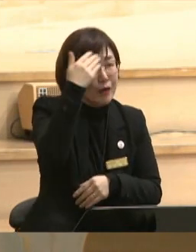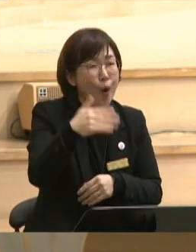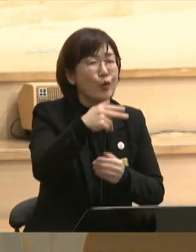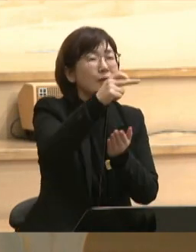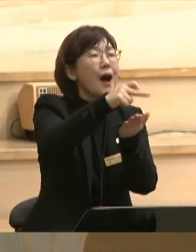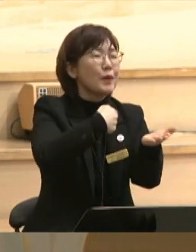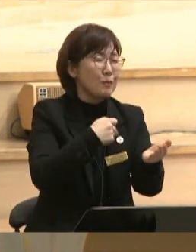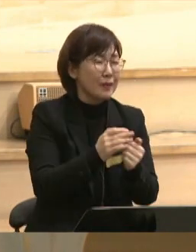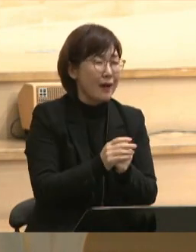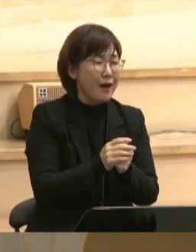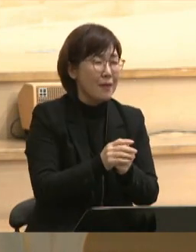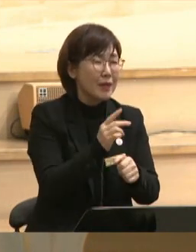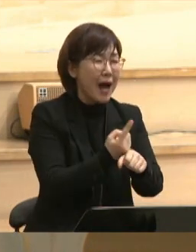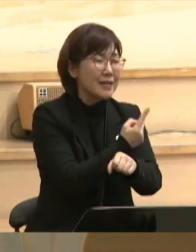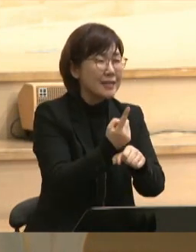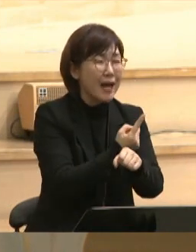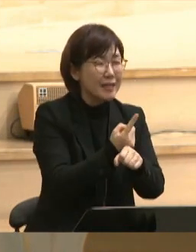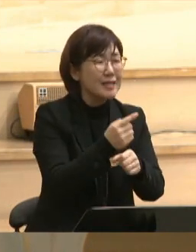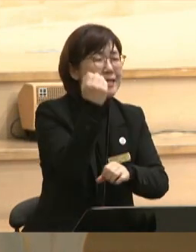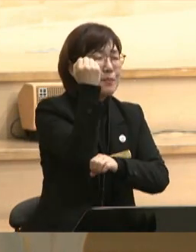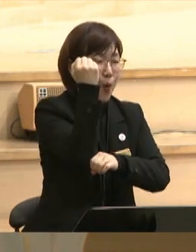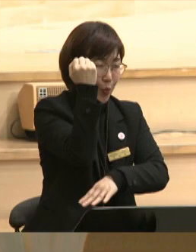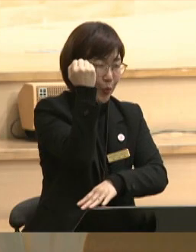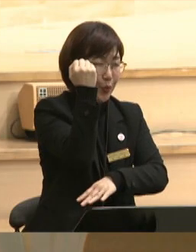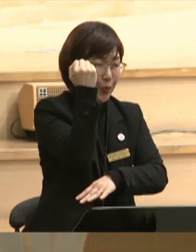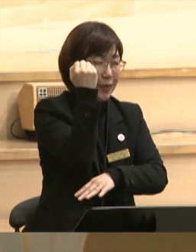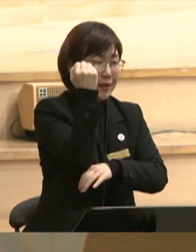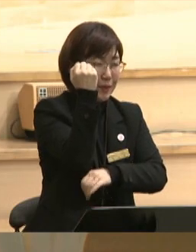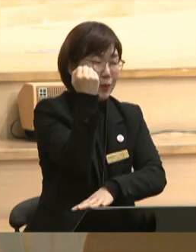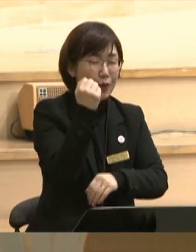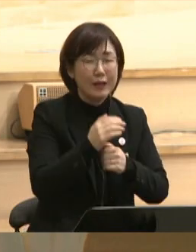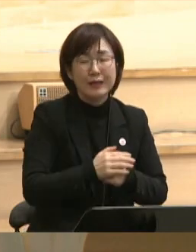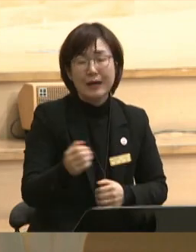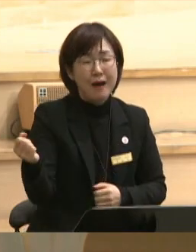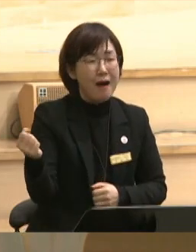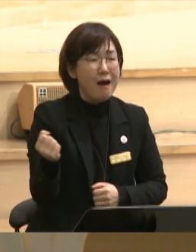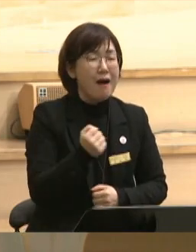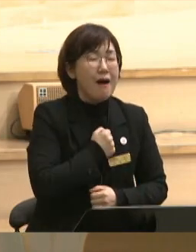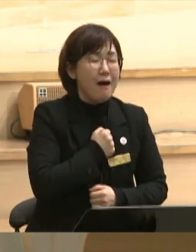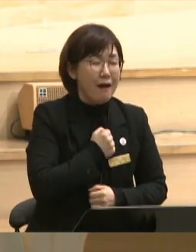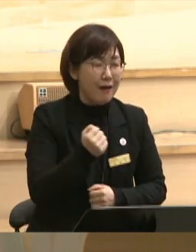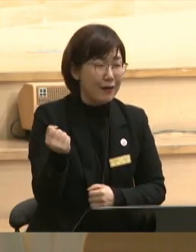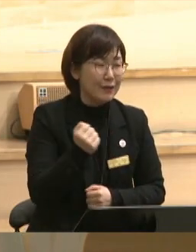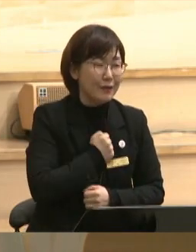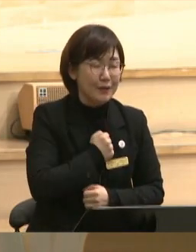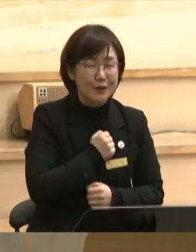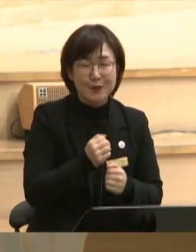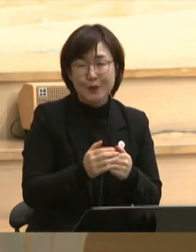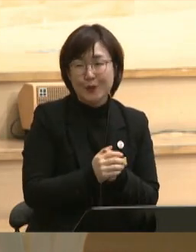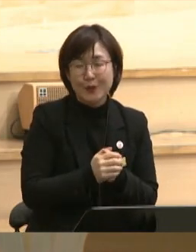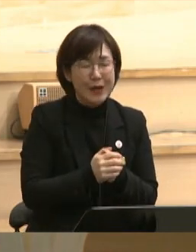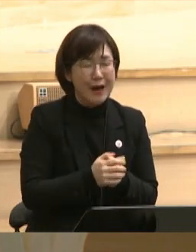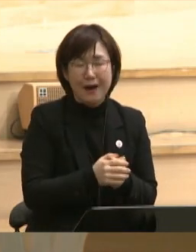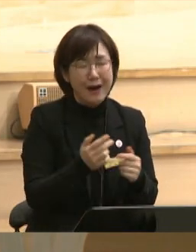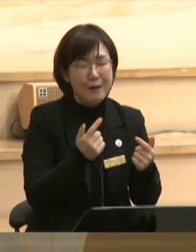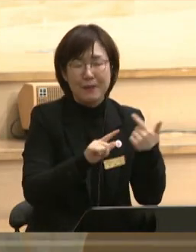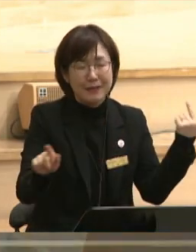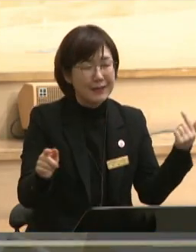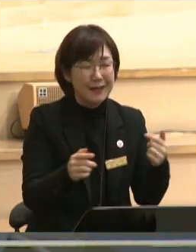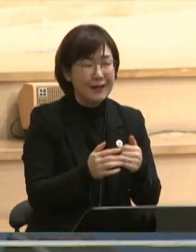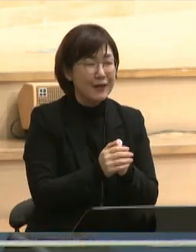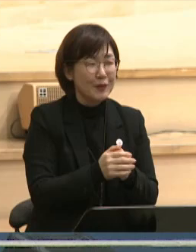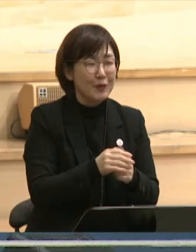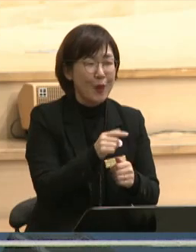최소한 1시간은 기다렸다 속이 터집니까 안 터집니까 속이 터집니다 달라도